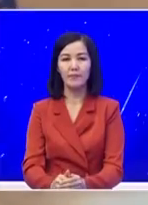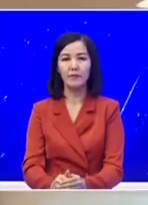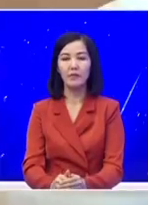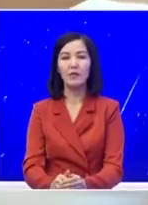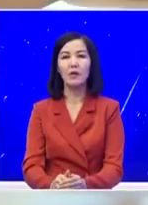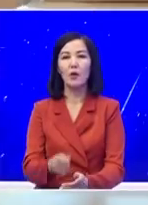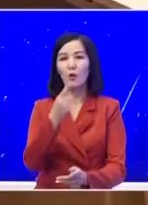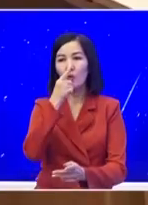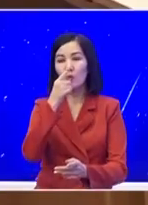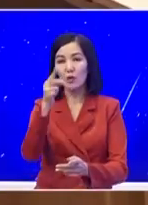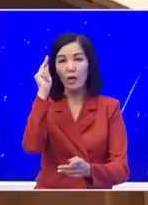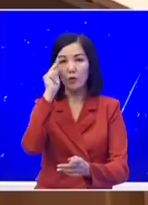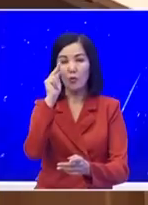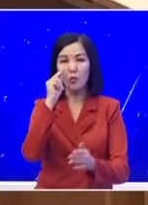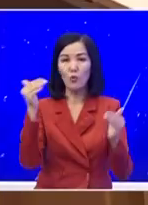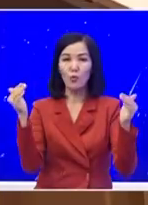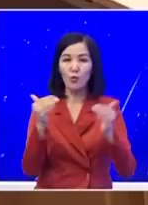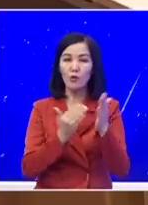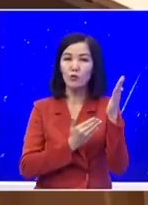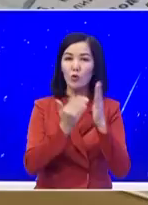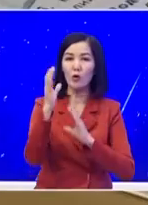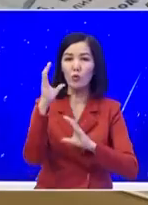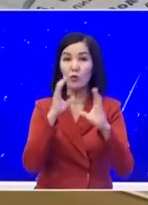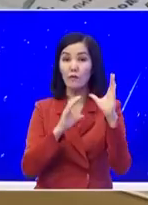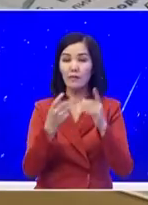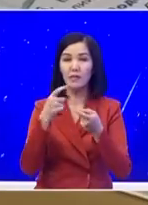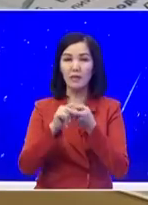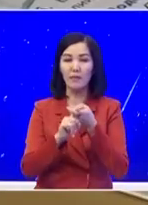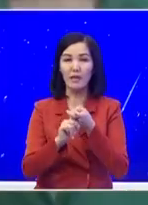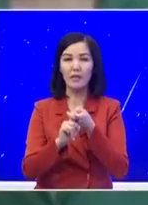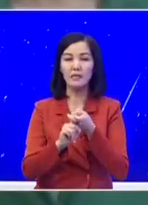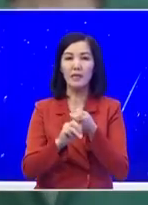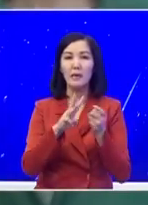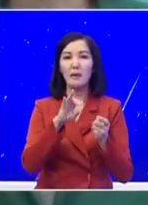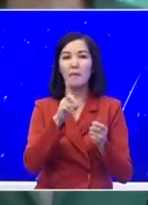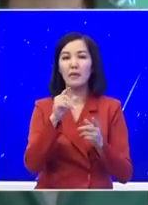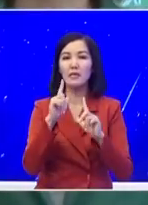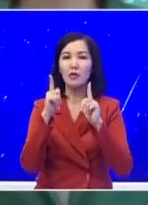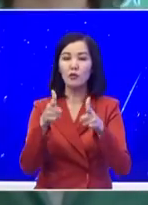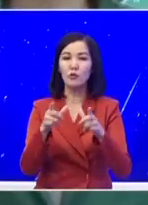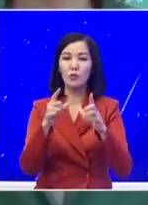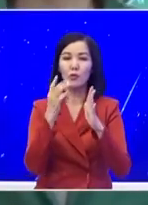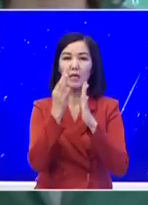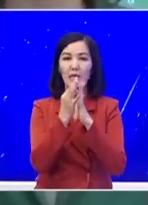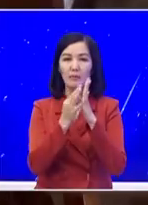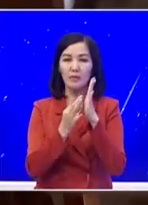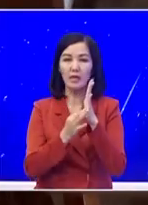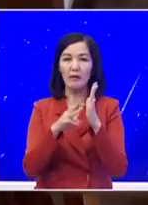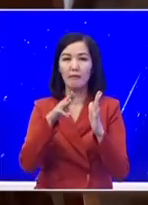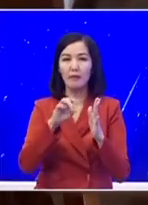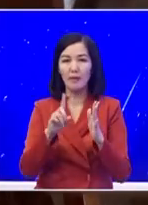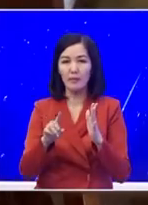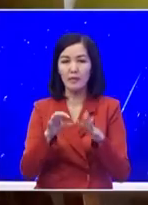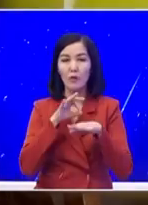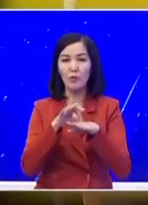Онлайн оқу тек мектепке емес, колледж бен жоғарғы оқу орындарына да қатысты. Магистратураға түсу емтиханы тамыз айында өтеді, ал